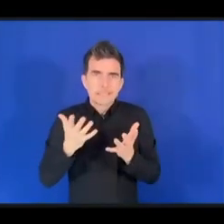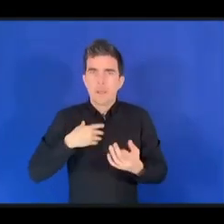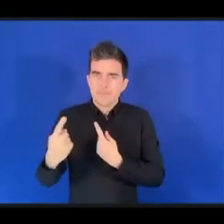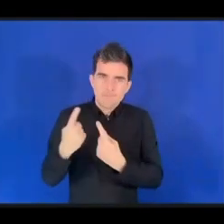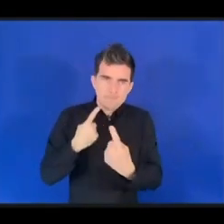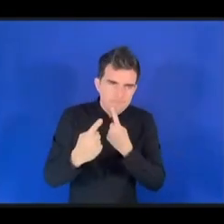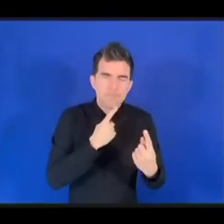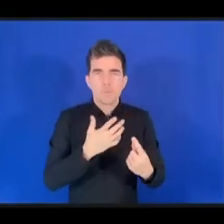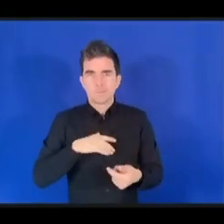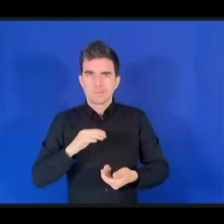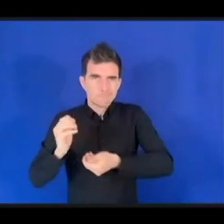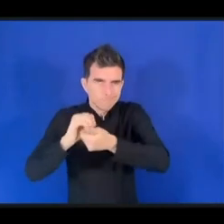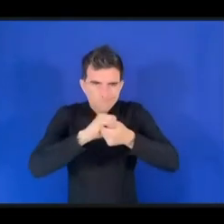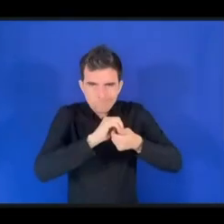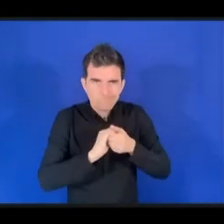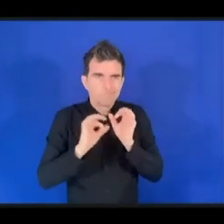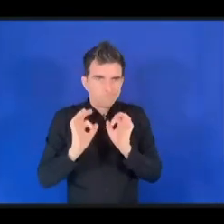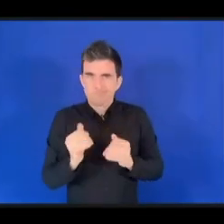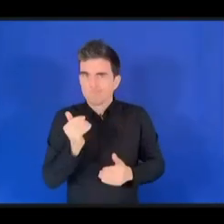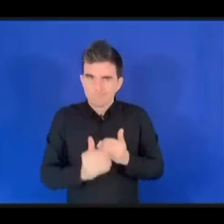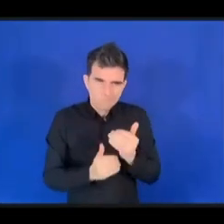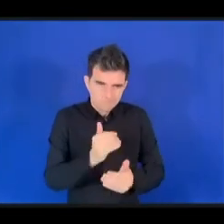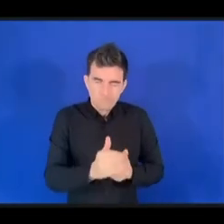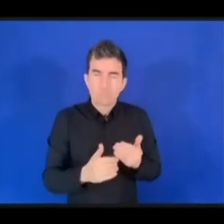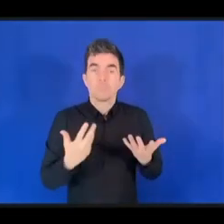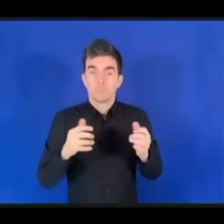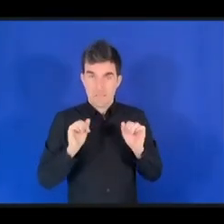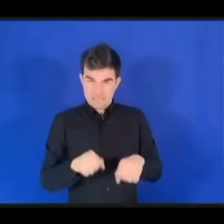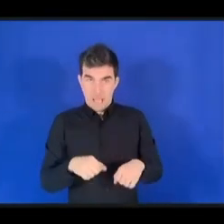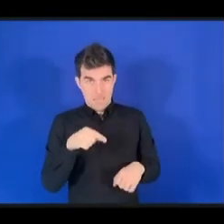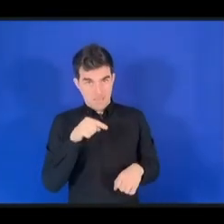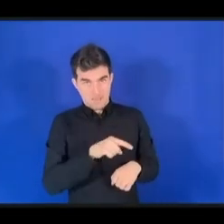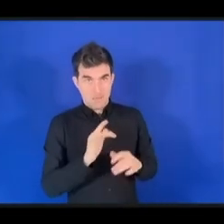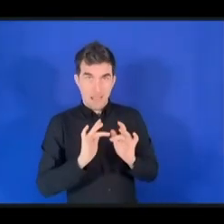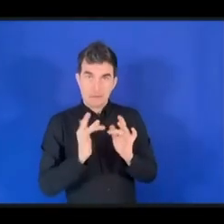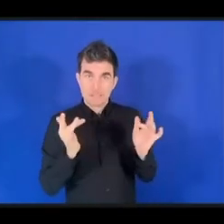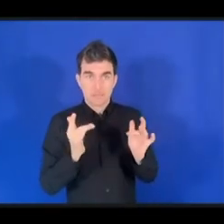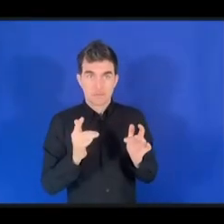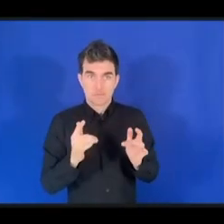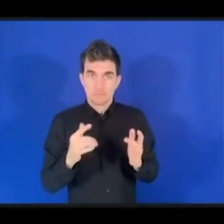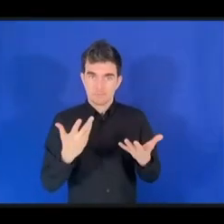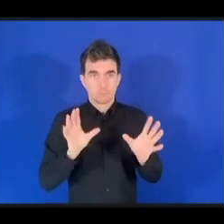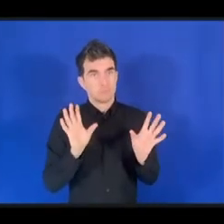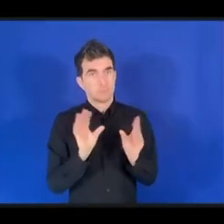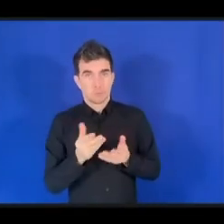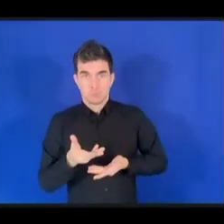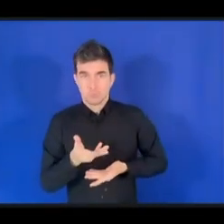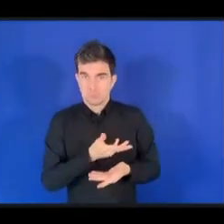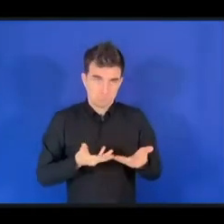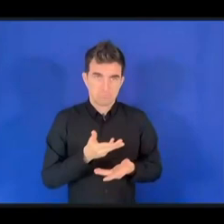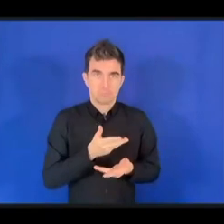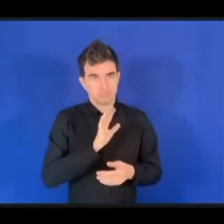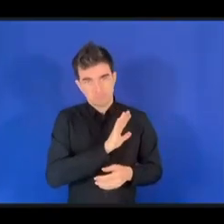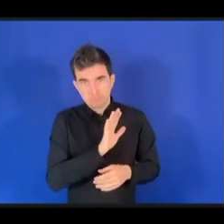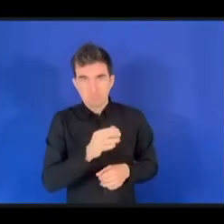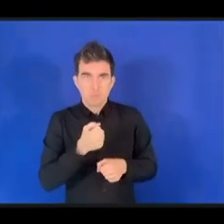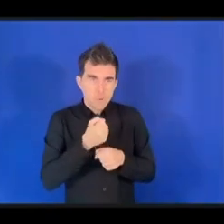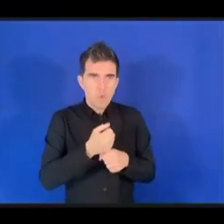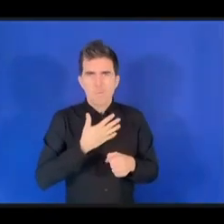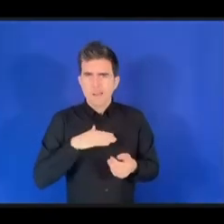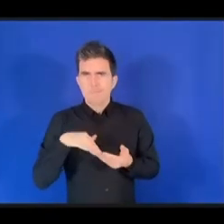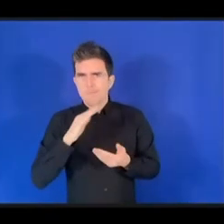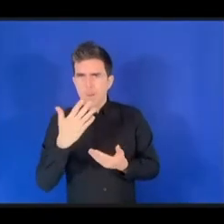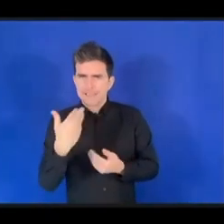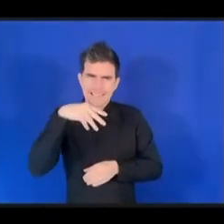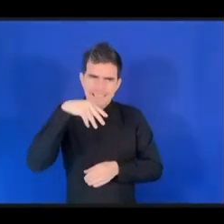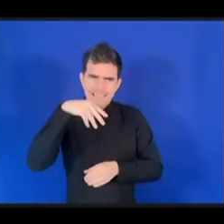最近のアフリカインターネットサミットにおいて地域のインターネットの開発に関しまして我々